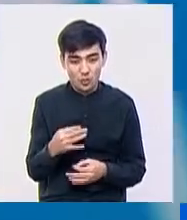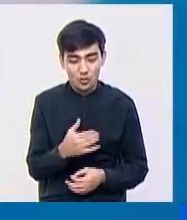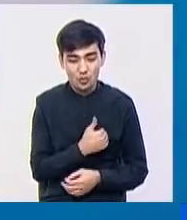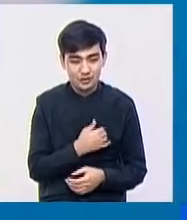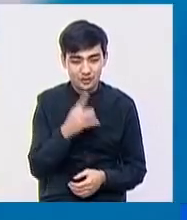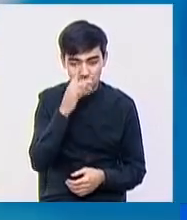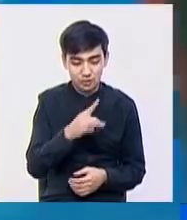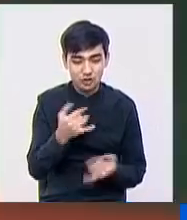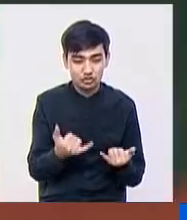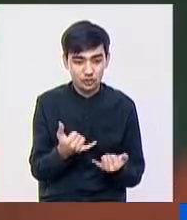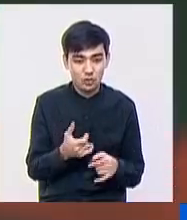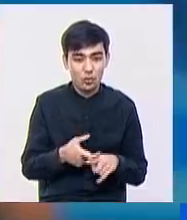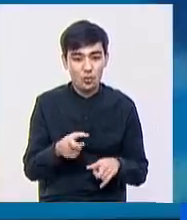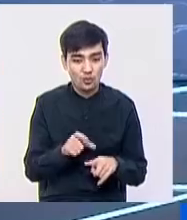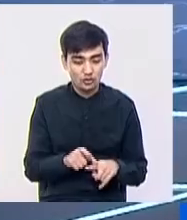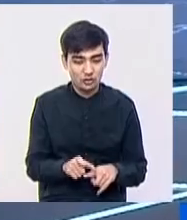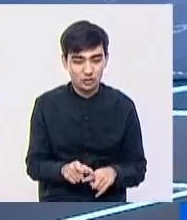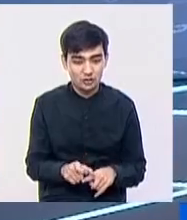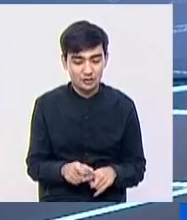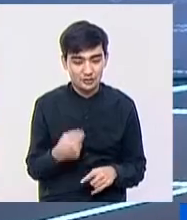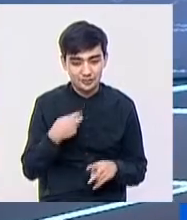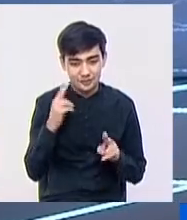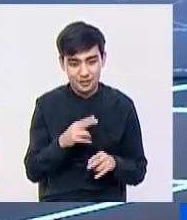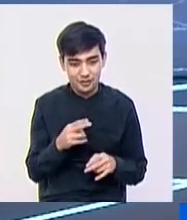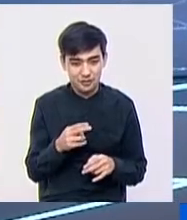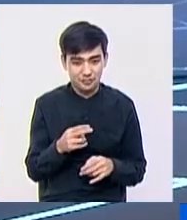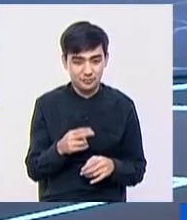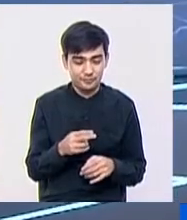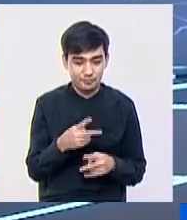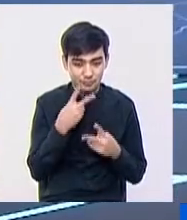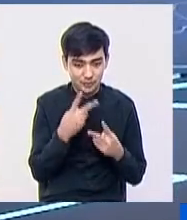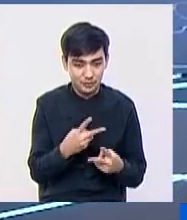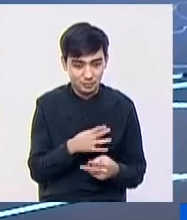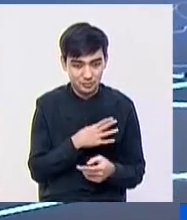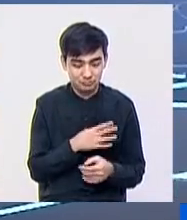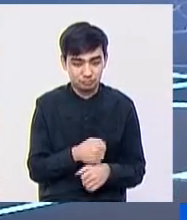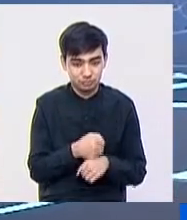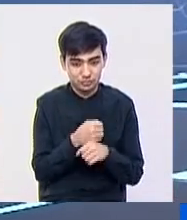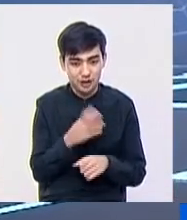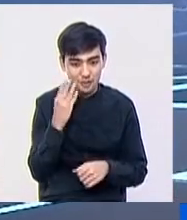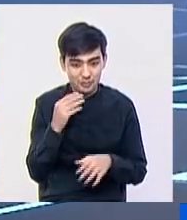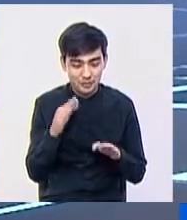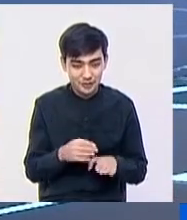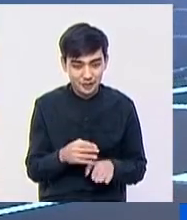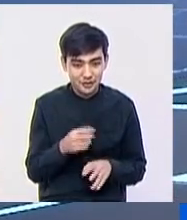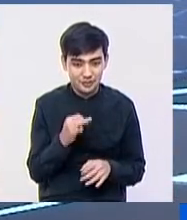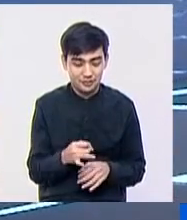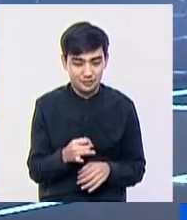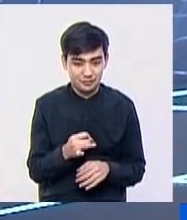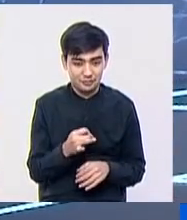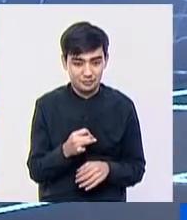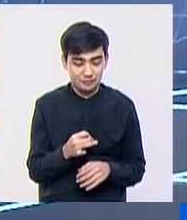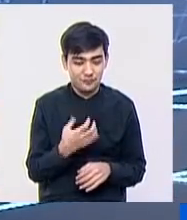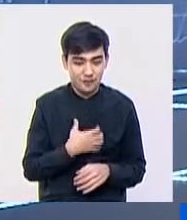республика сейчас очень, я не знаю, как-то плотно посмотрела на Алмату и оказала